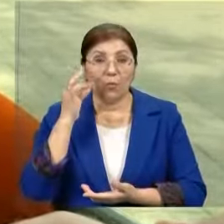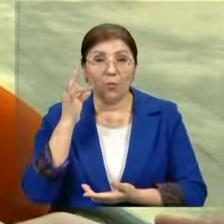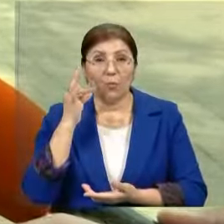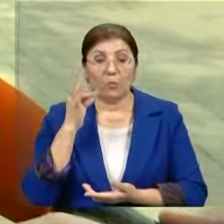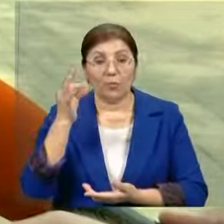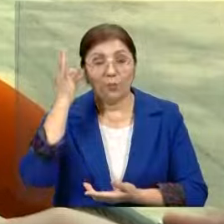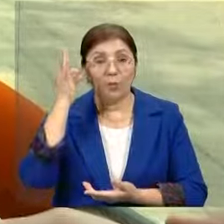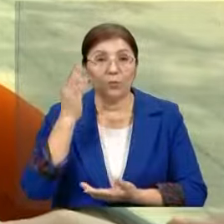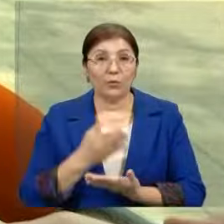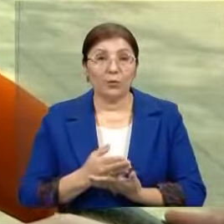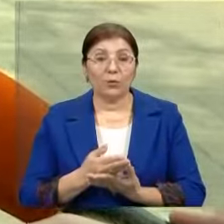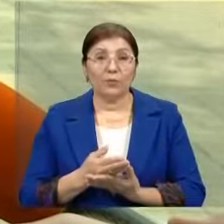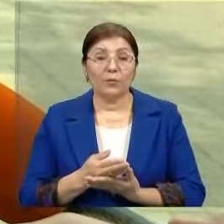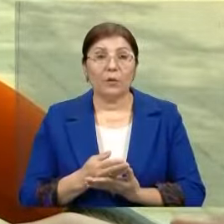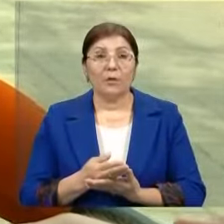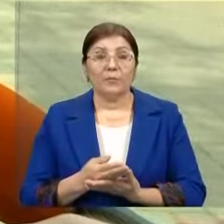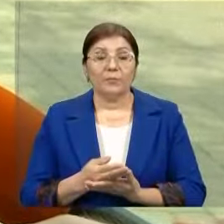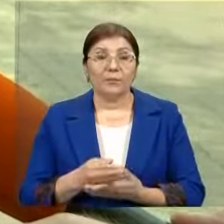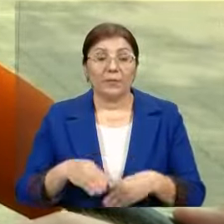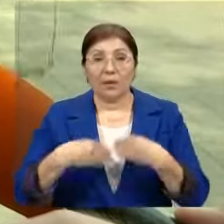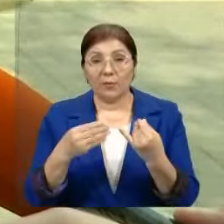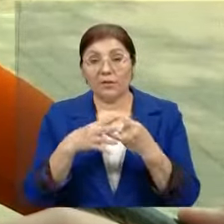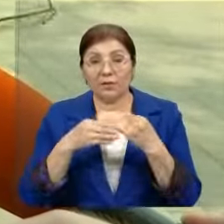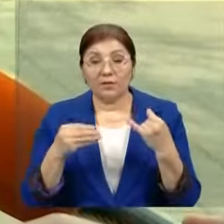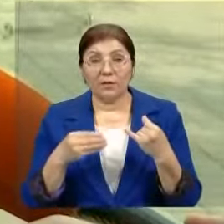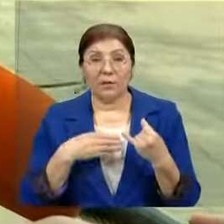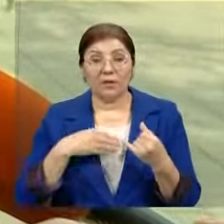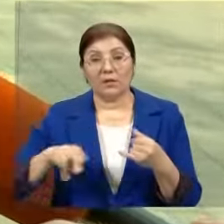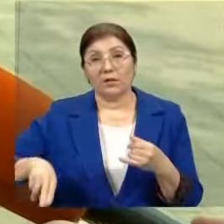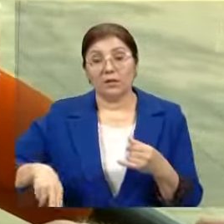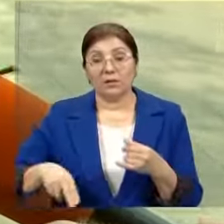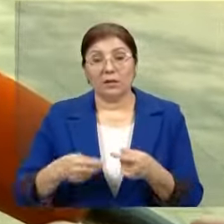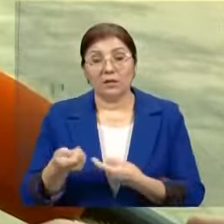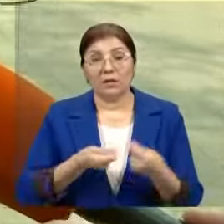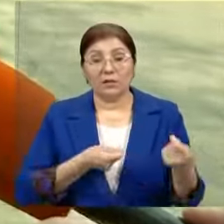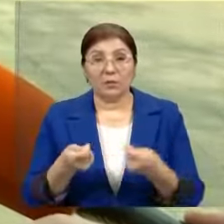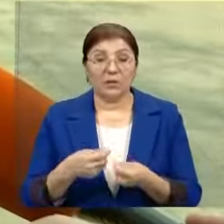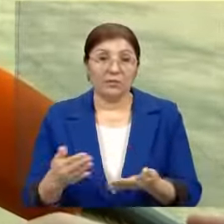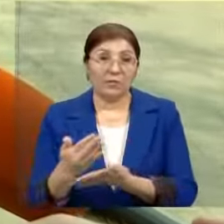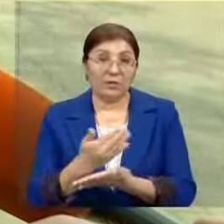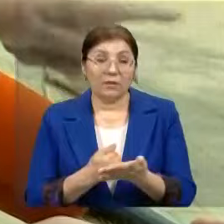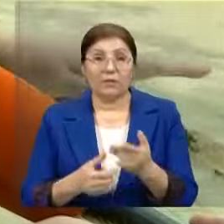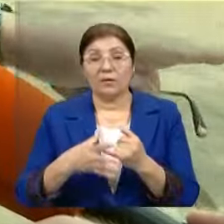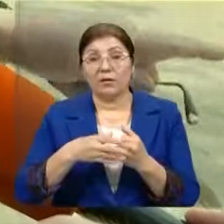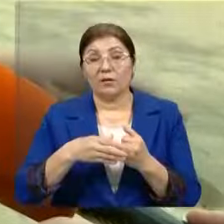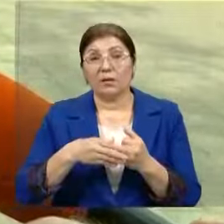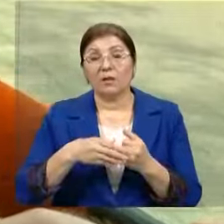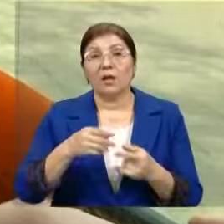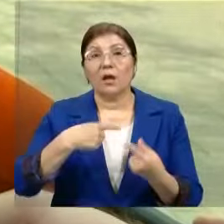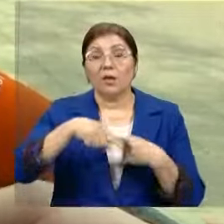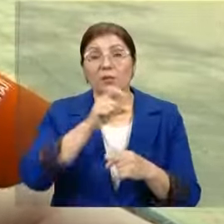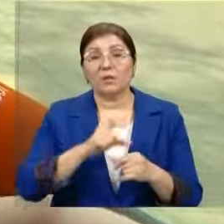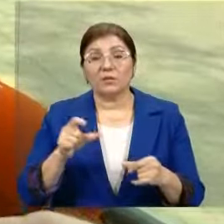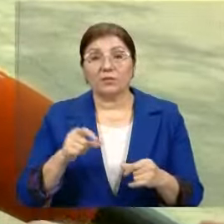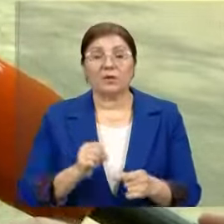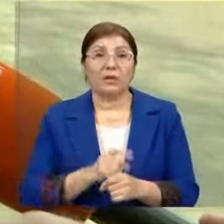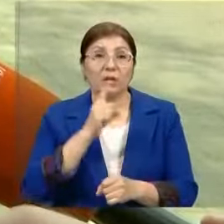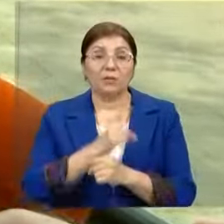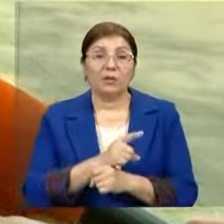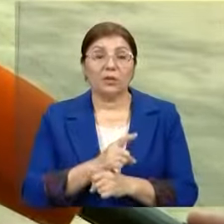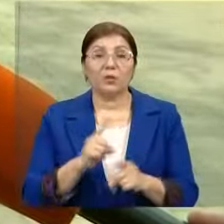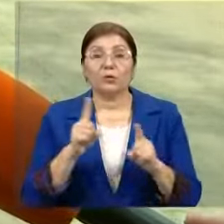нам эту землю выделили, и Сания Мусаевна вызывала всех предпринимателей и говорила: ты вот это сделай, а ты вот это, а